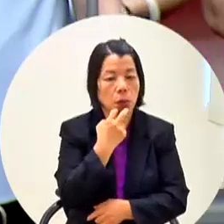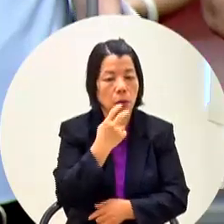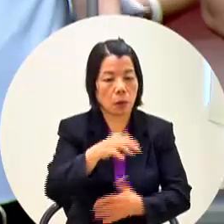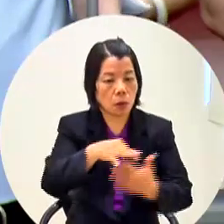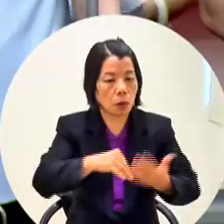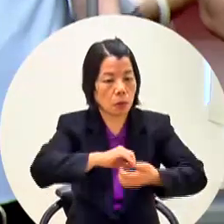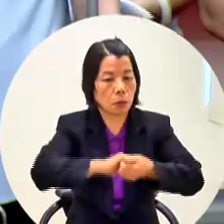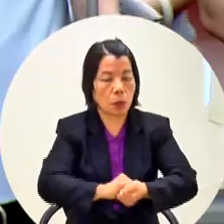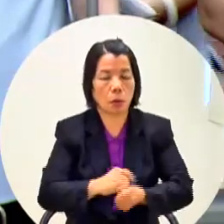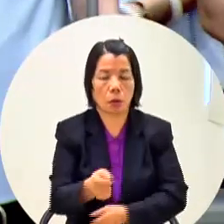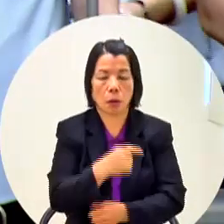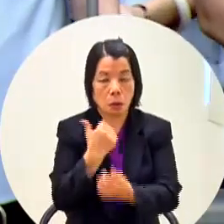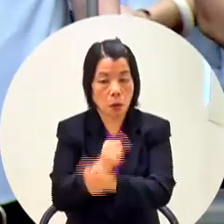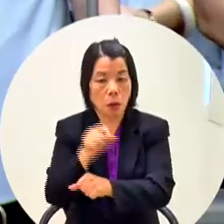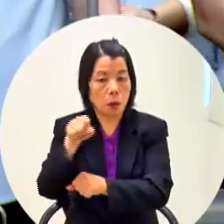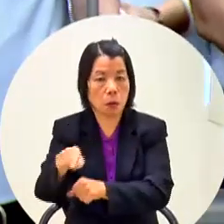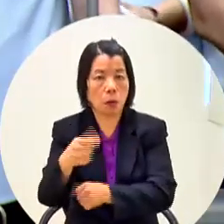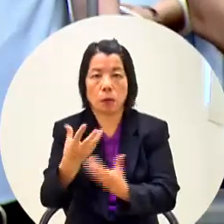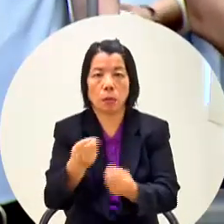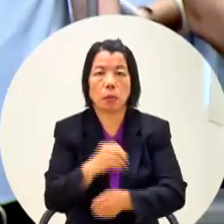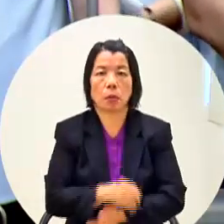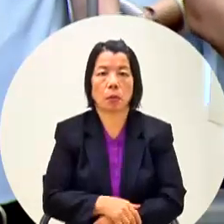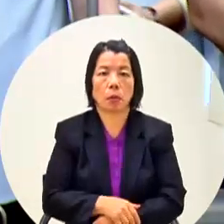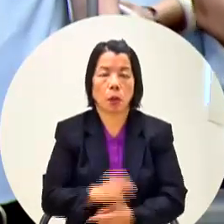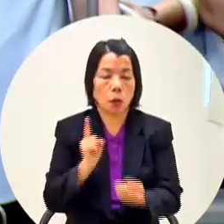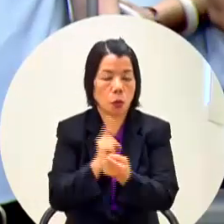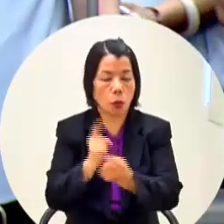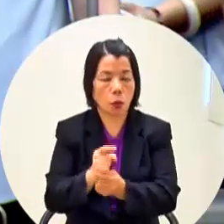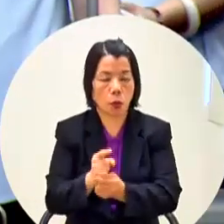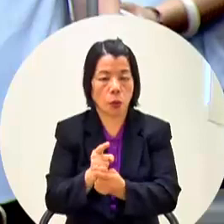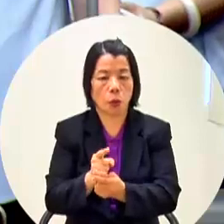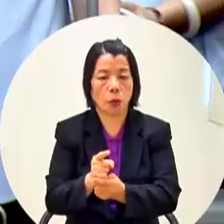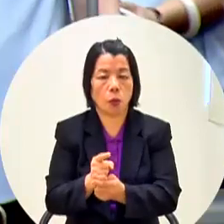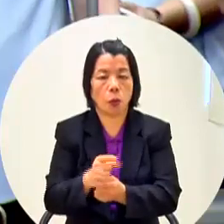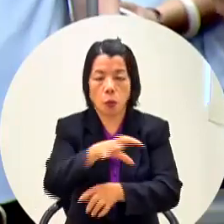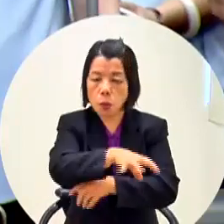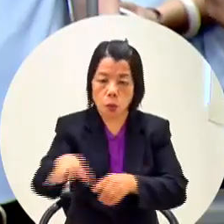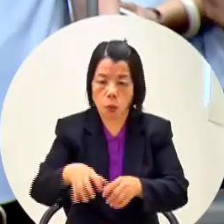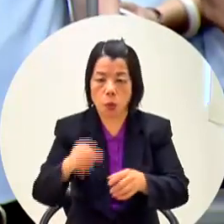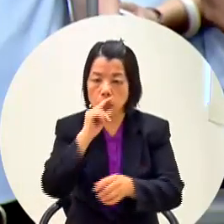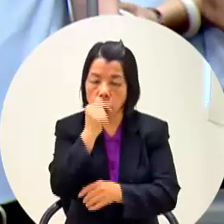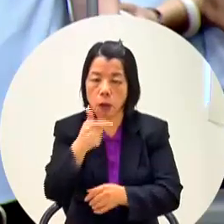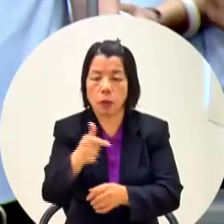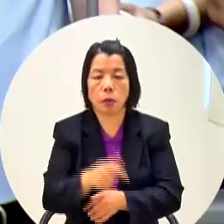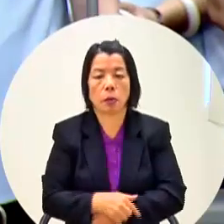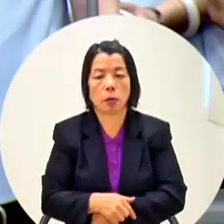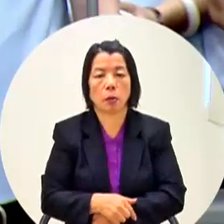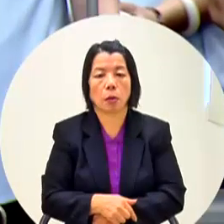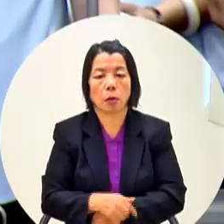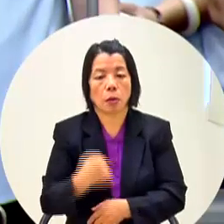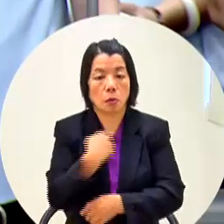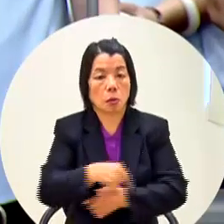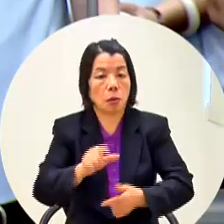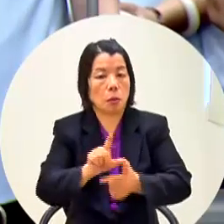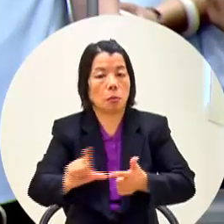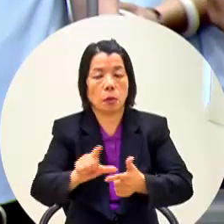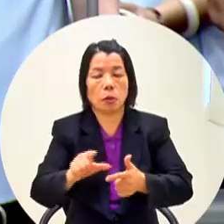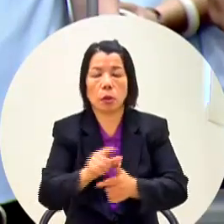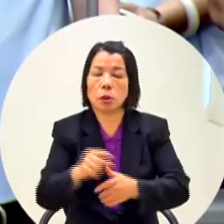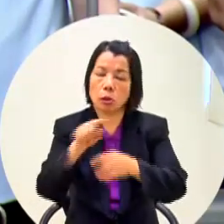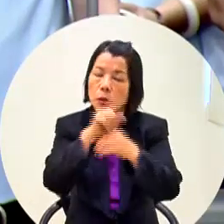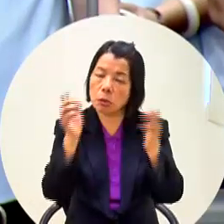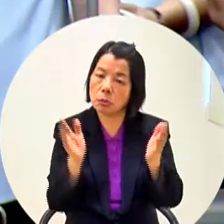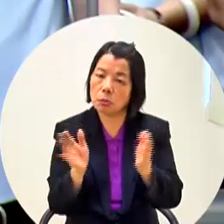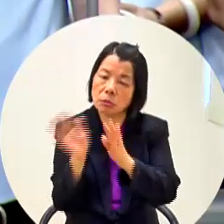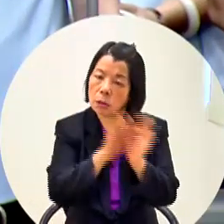也没有考虑到地方的一个啊他的一个特别的不同的一个现况，所以